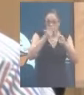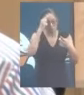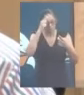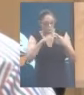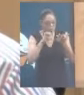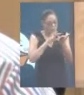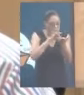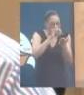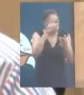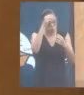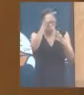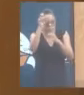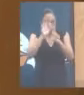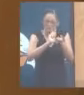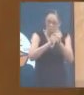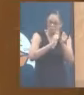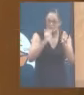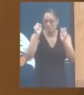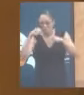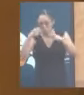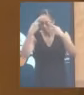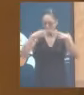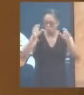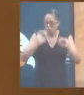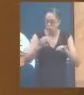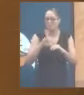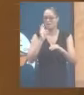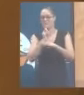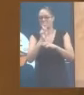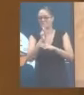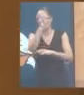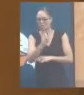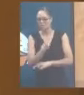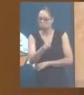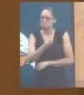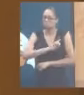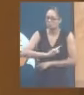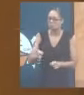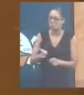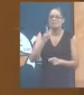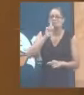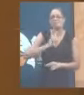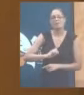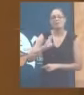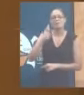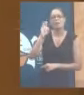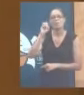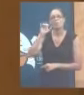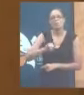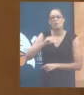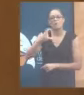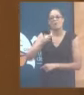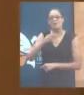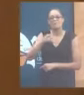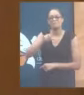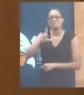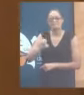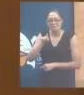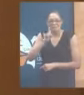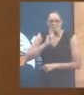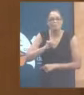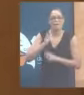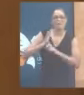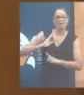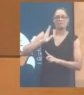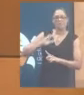stratégies touristiques, mais pas s'amuser à s'attaquer. Karine Wakami avait vécu la même chose. Elle avait été incendiée par les mêmes